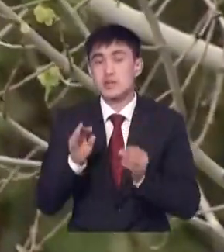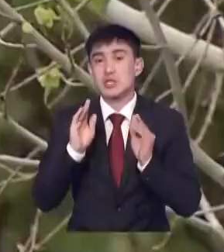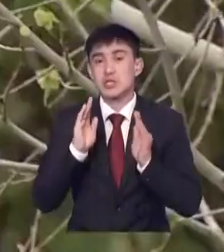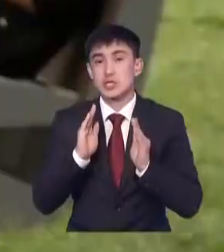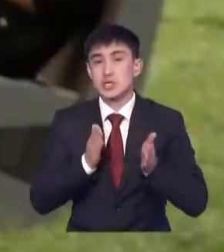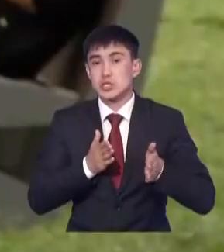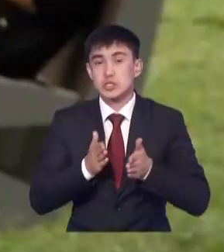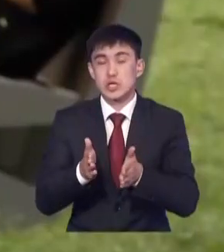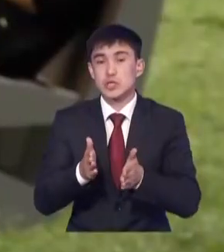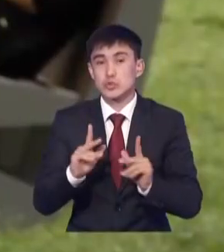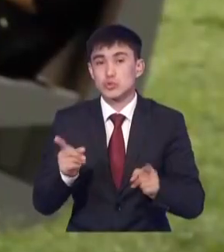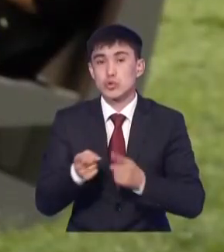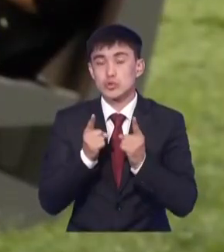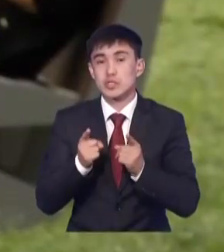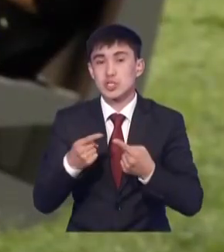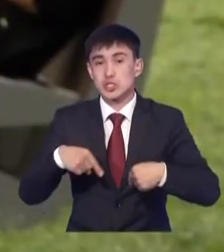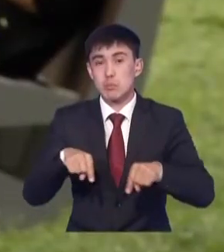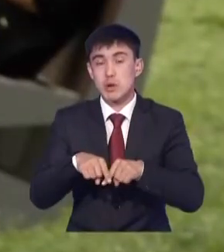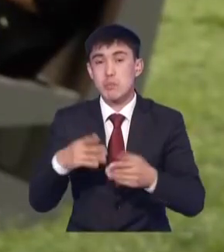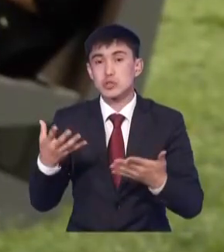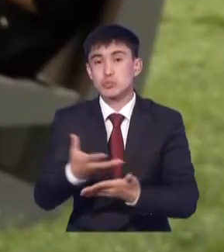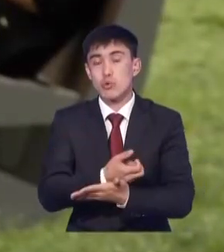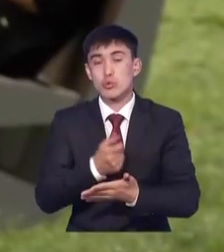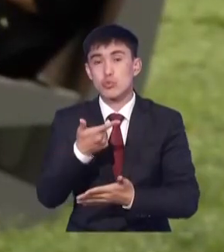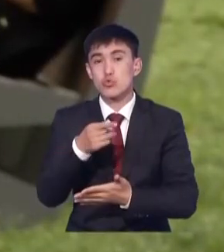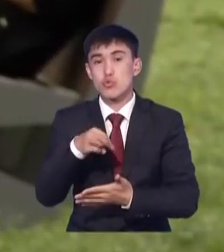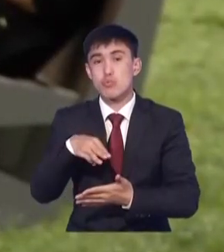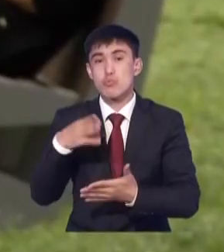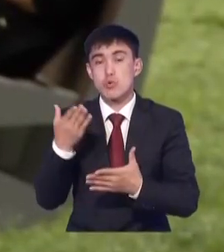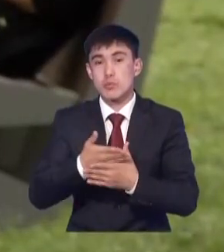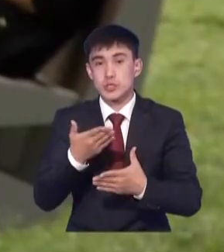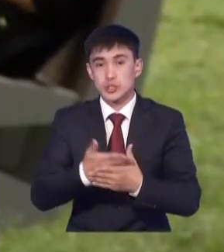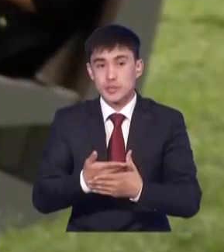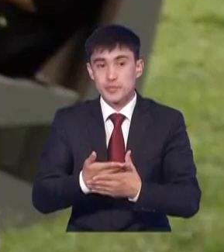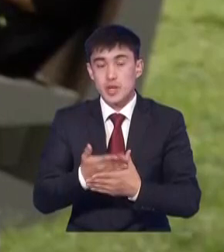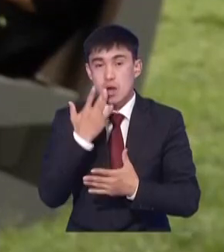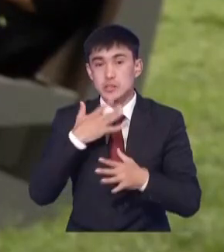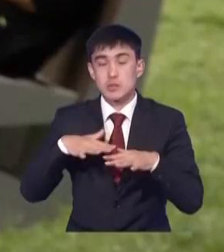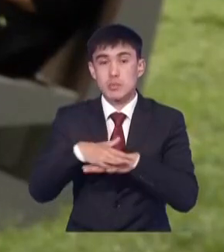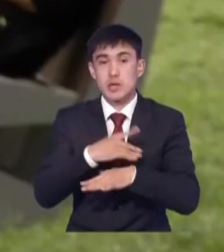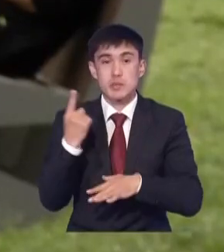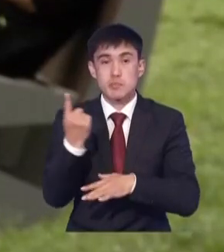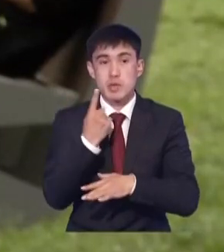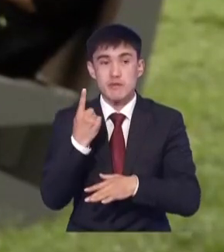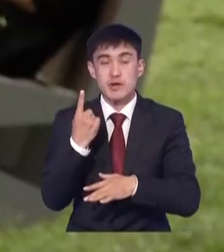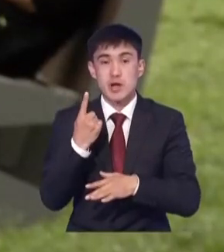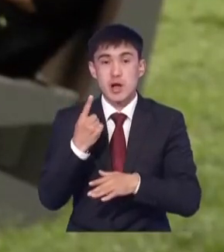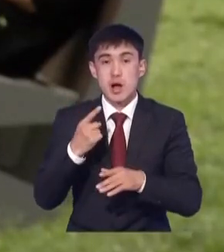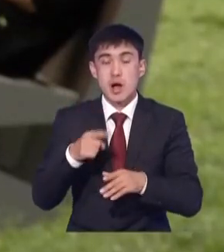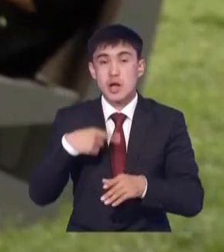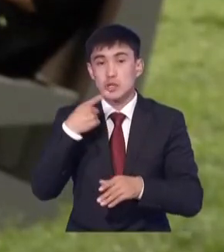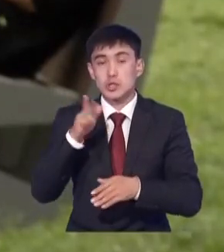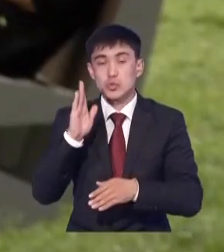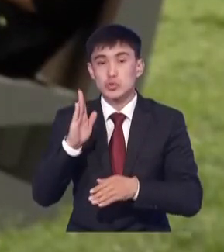был созданы штабы по сбору гуманитарной помощи, ассамблея, первые, одни из первых